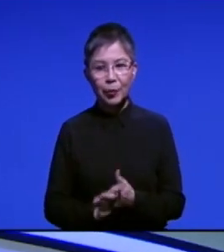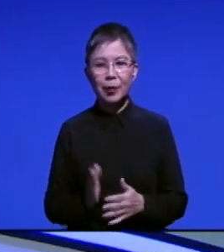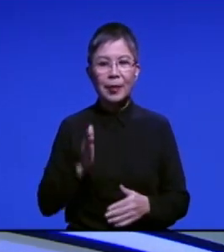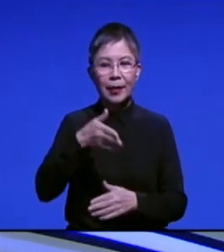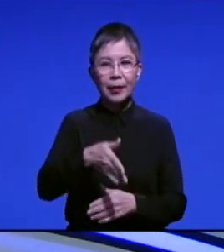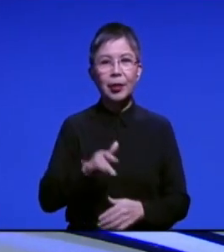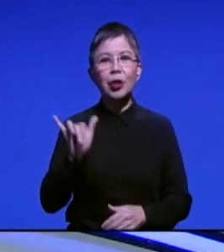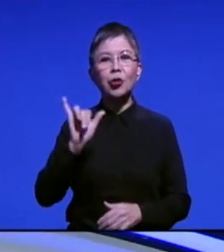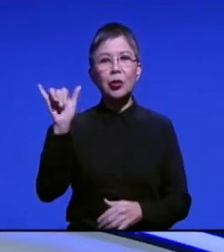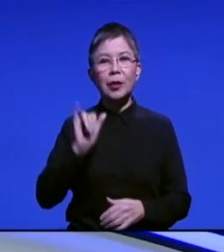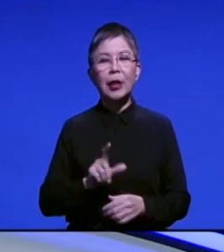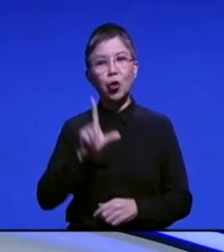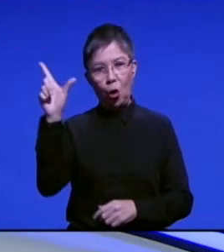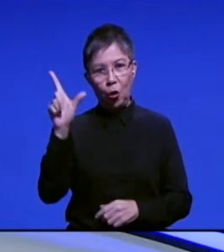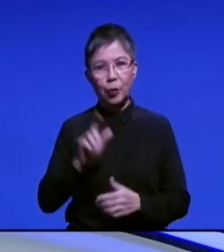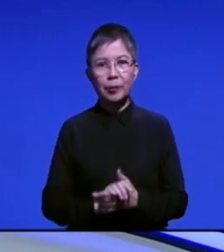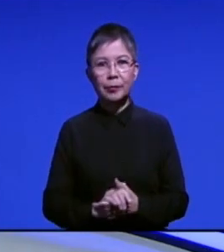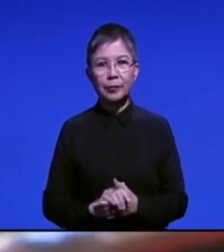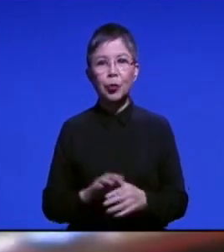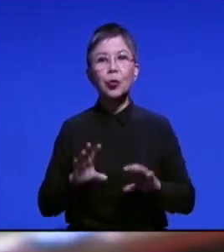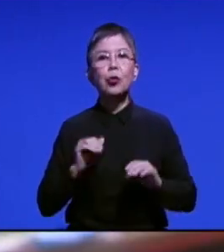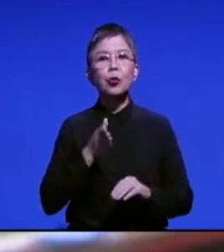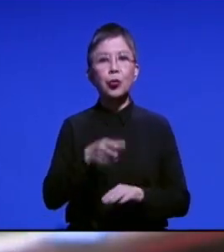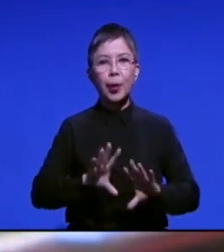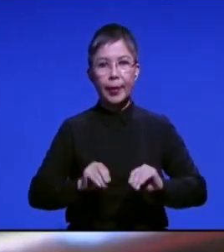ke Yogyakarta dan Solo.